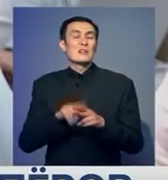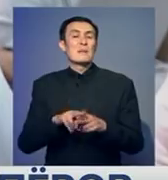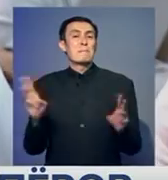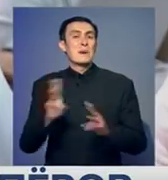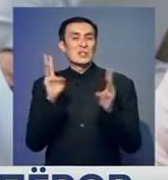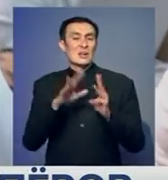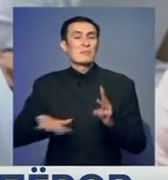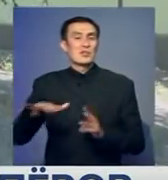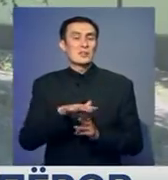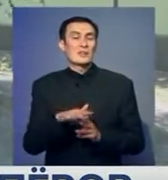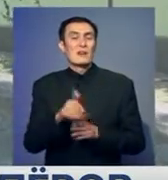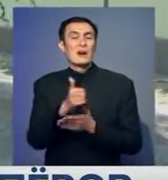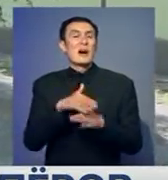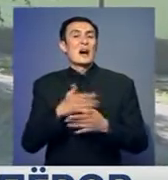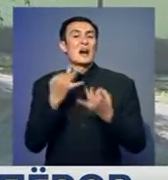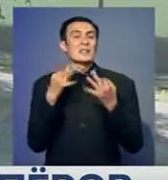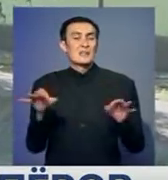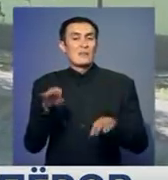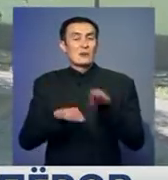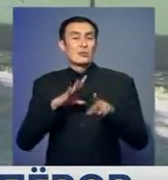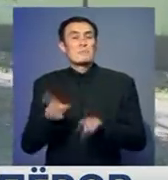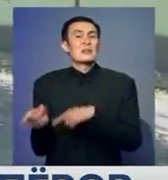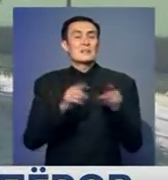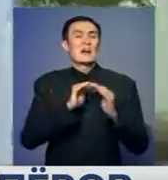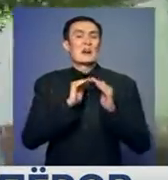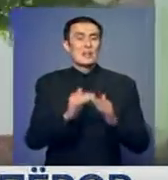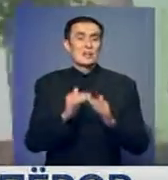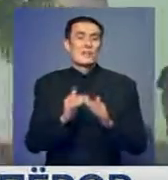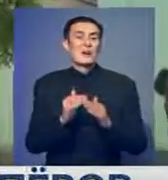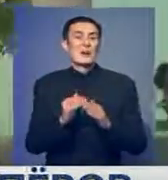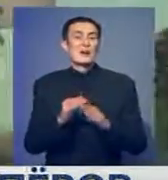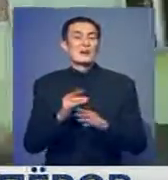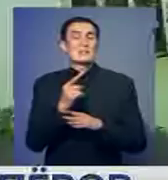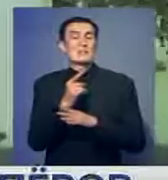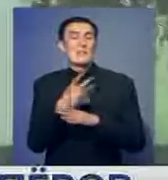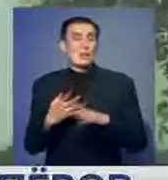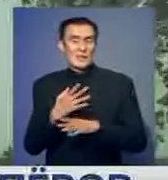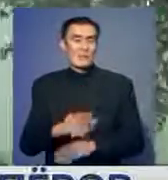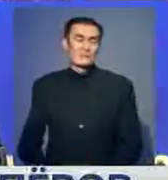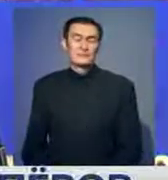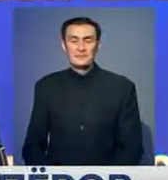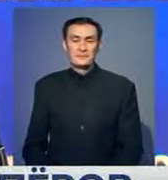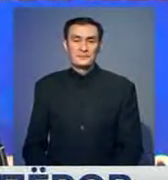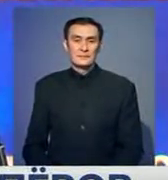на одной из площадок открытого хранения, который перекинулся на хранилище с реактивными снарядами.